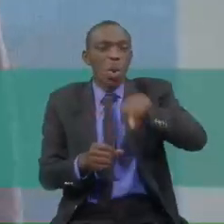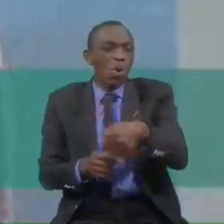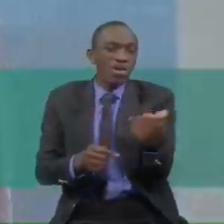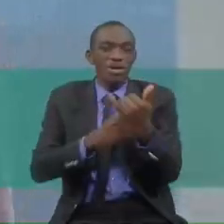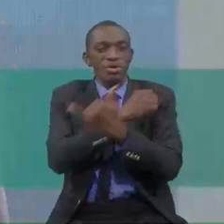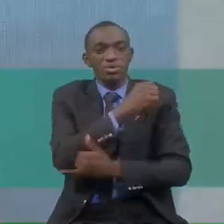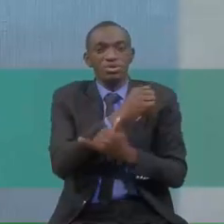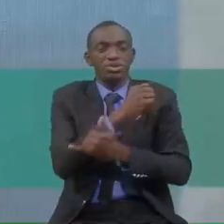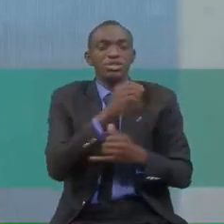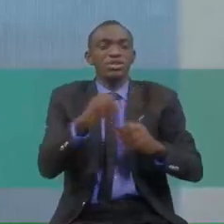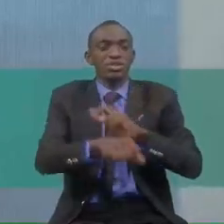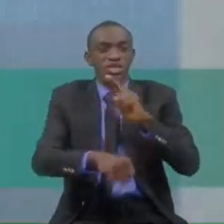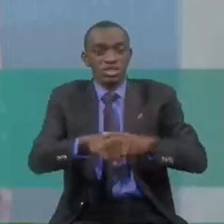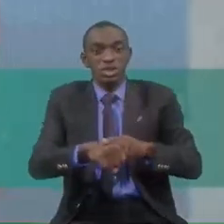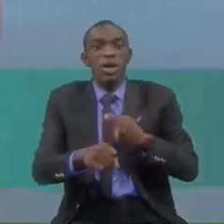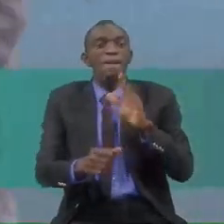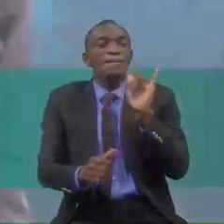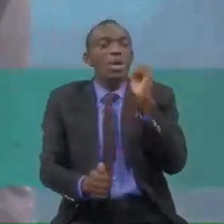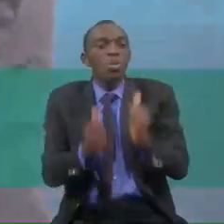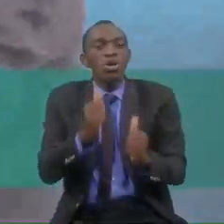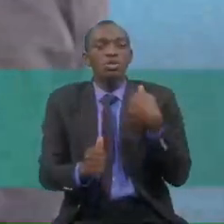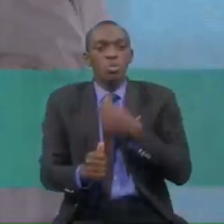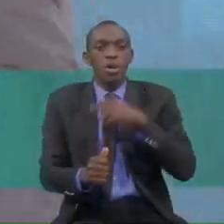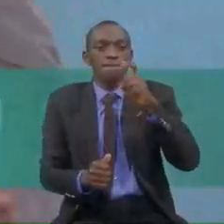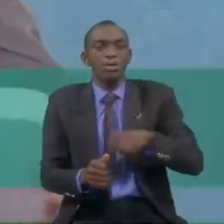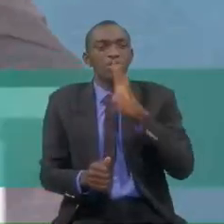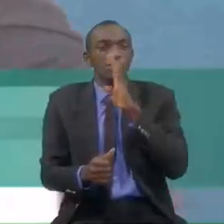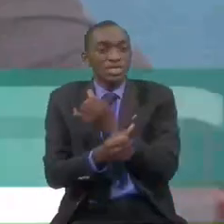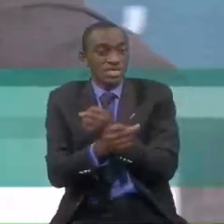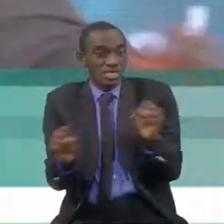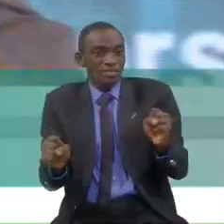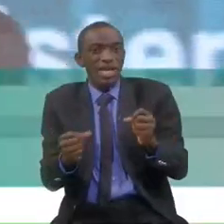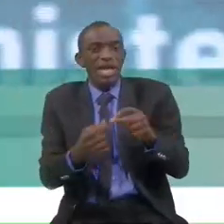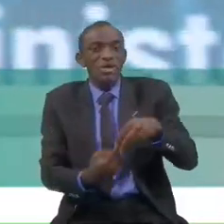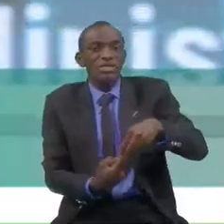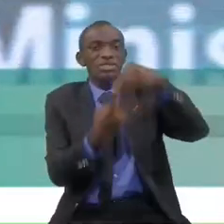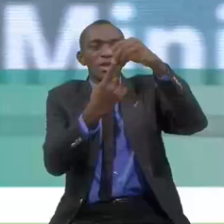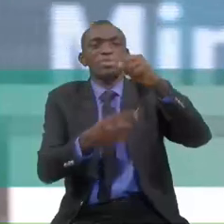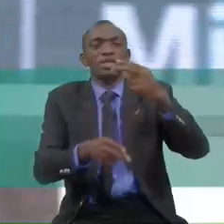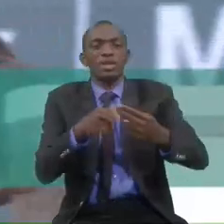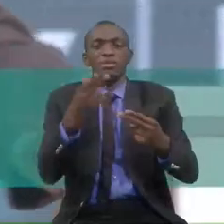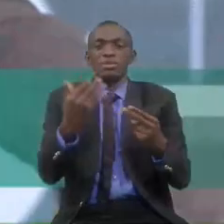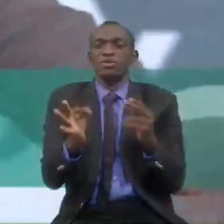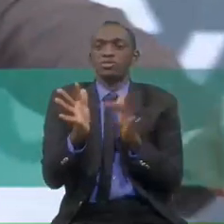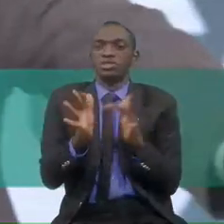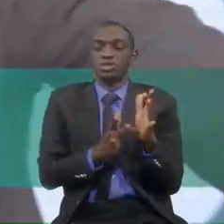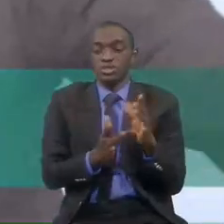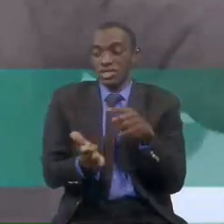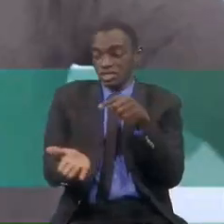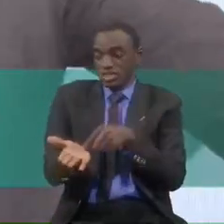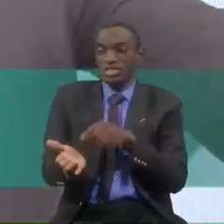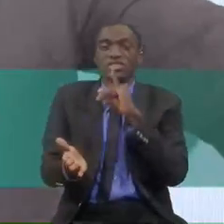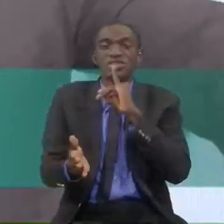être sauvée, sinon le nom de Jésus-Christ. Voici la pierre angulaire